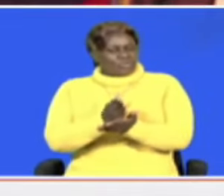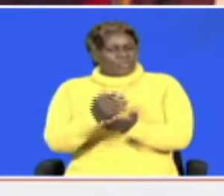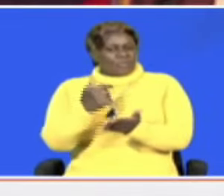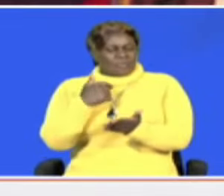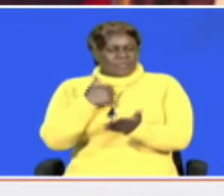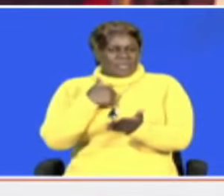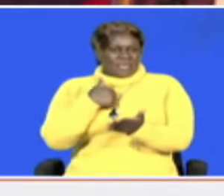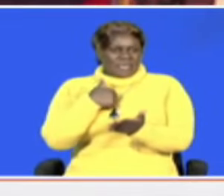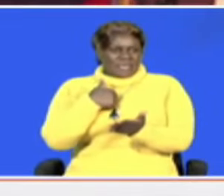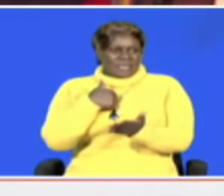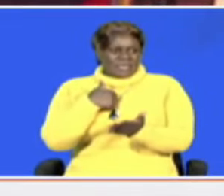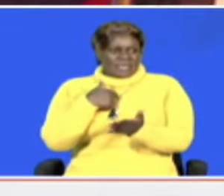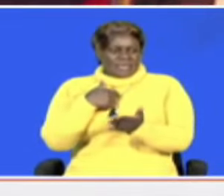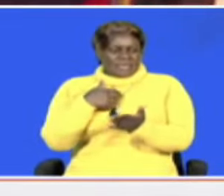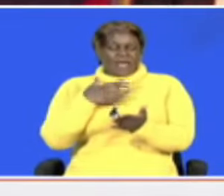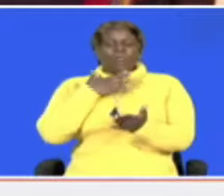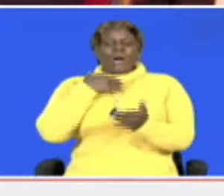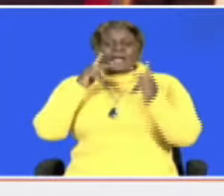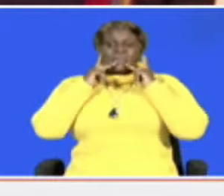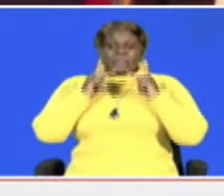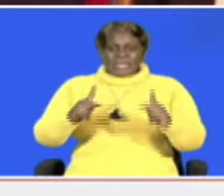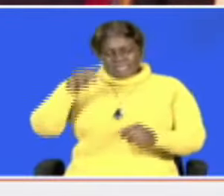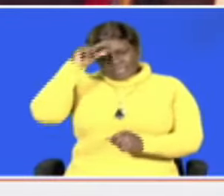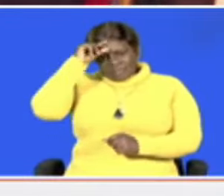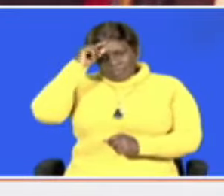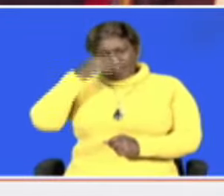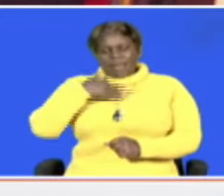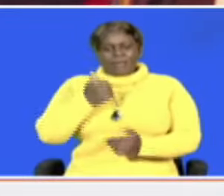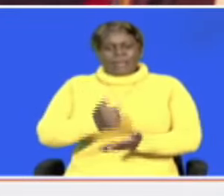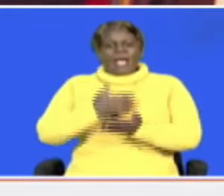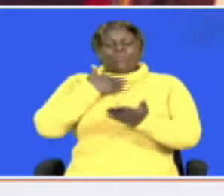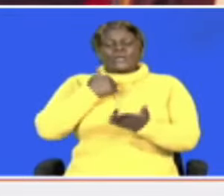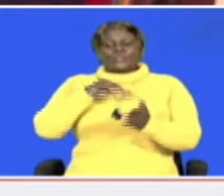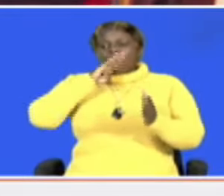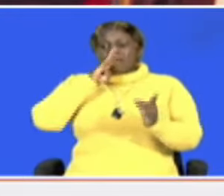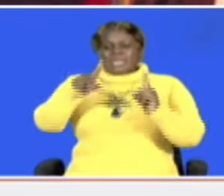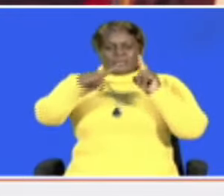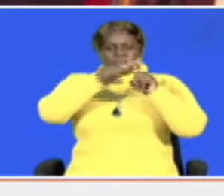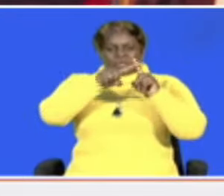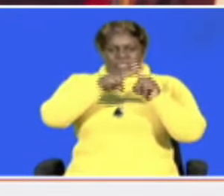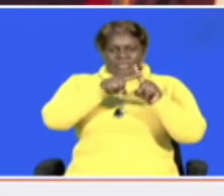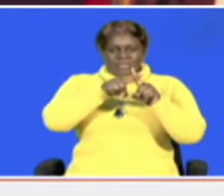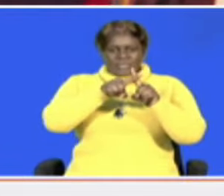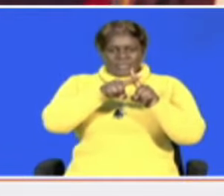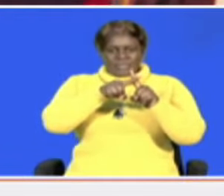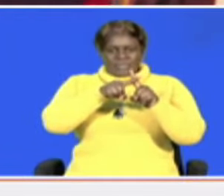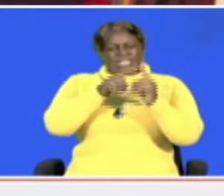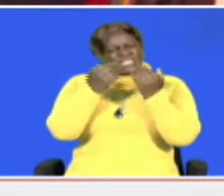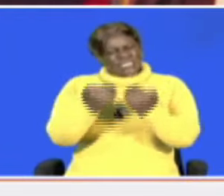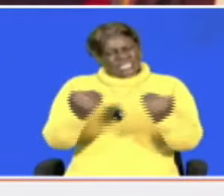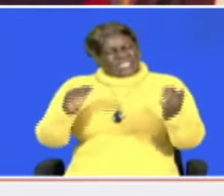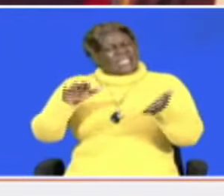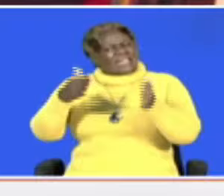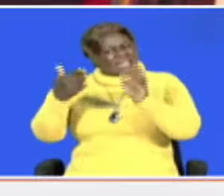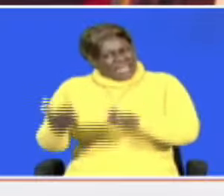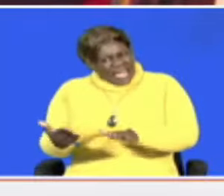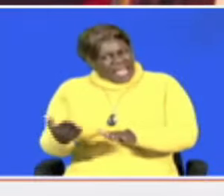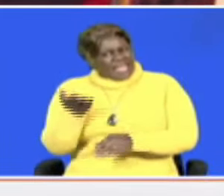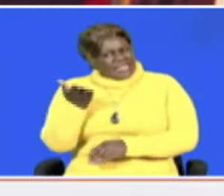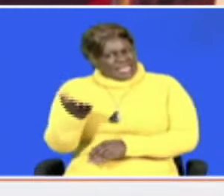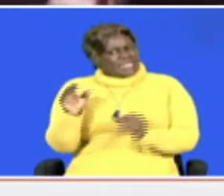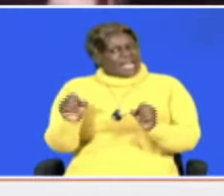peace and a grand coalition government, I am just left with questions. Did young children have to die for ODM